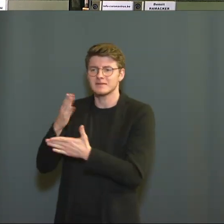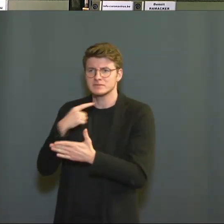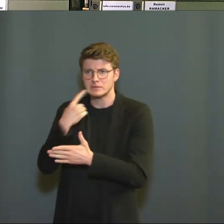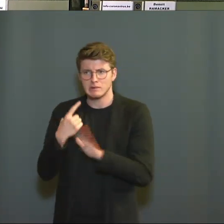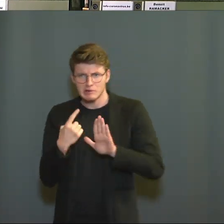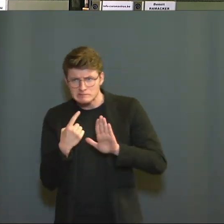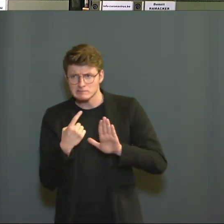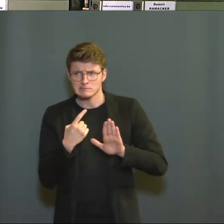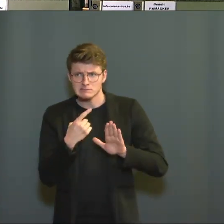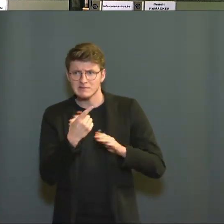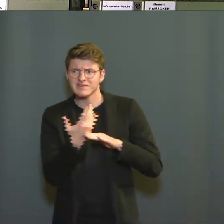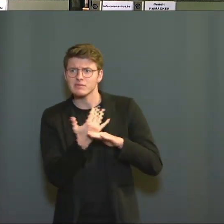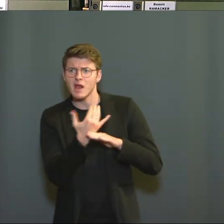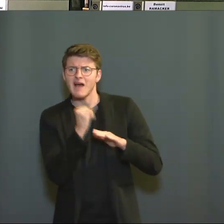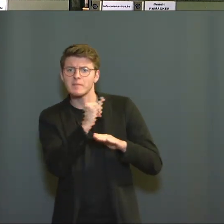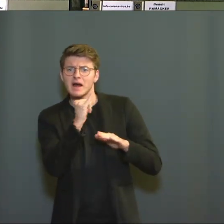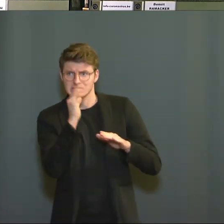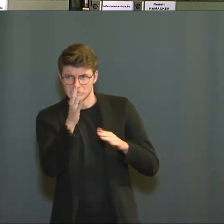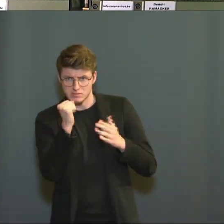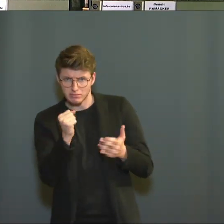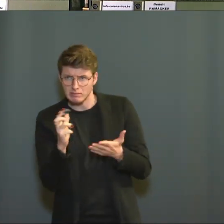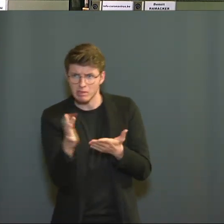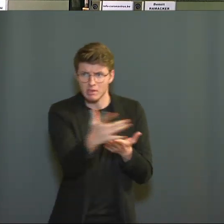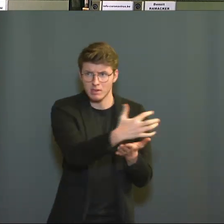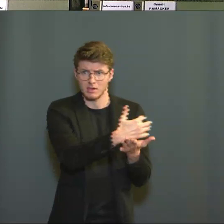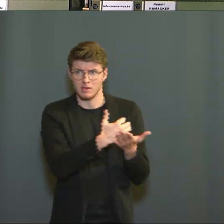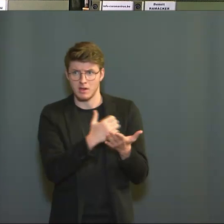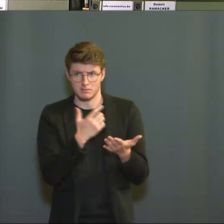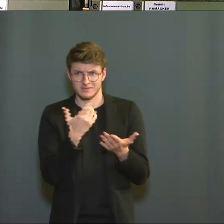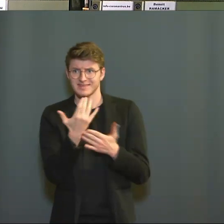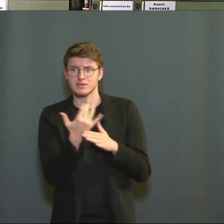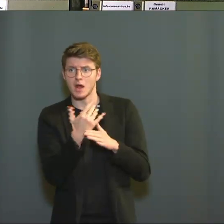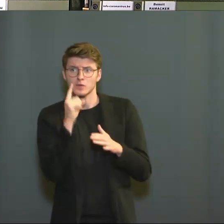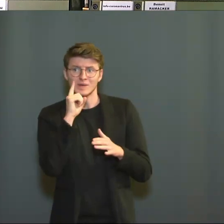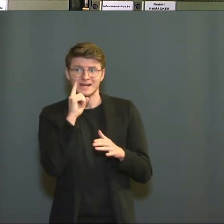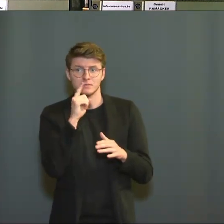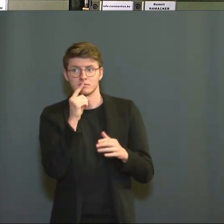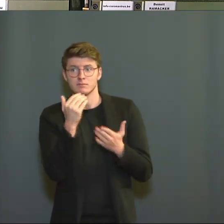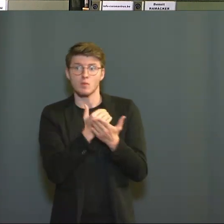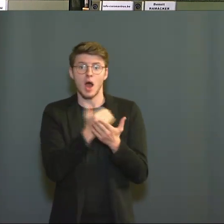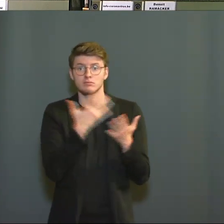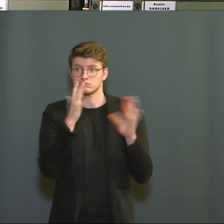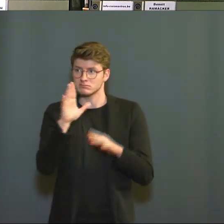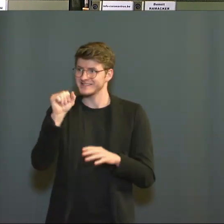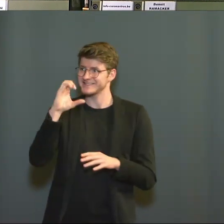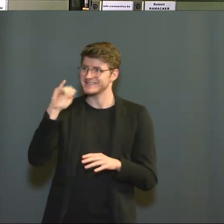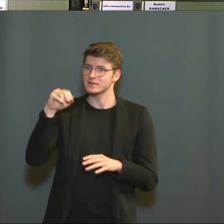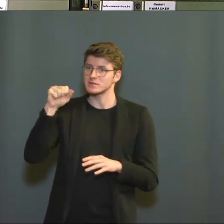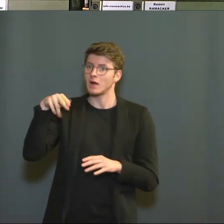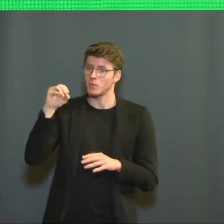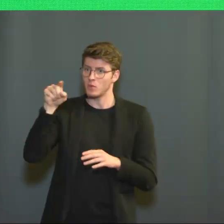gecentraliseerde databank van Cienzano in een later stadium opnieuw gebruikt zouden worden. met een potentieel risico